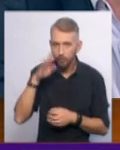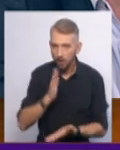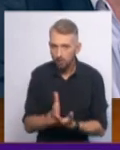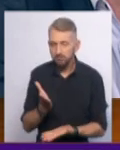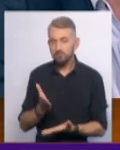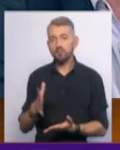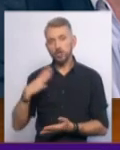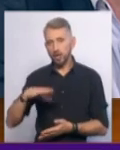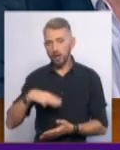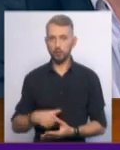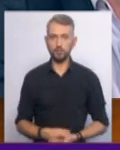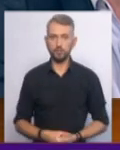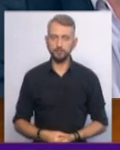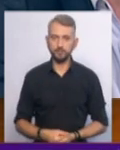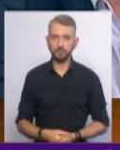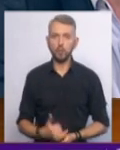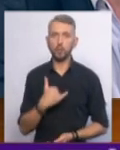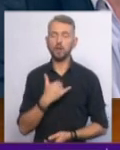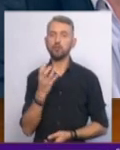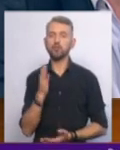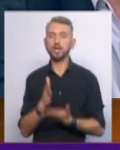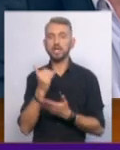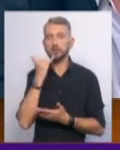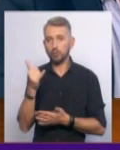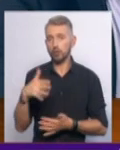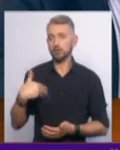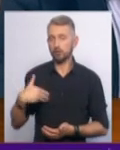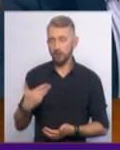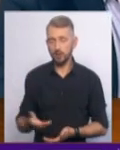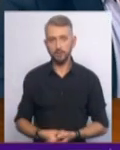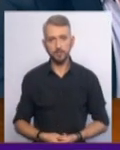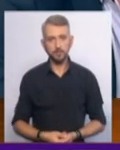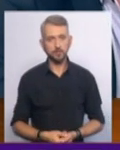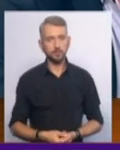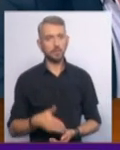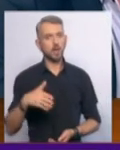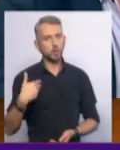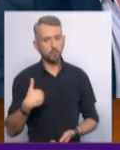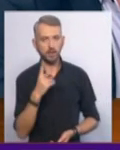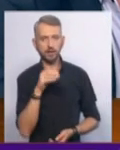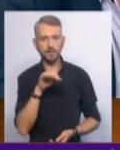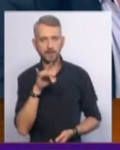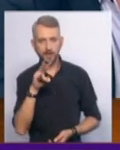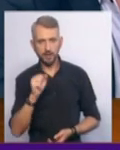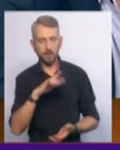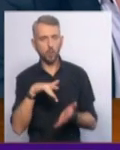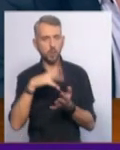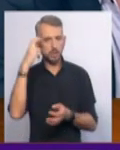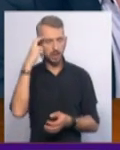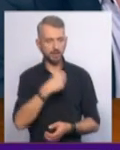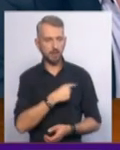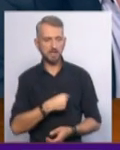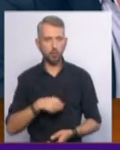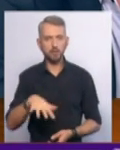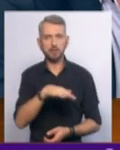звичайно, чекаємо. У нас є ще запитання. Слухаємо. Добрий день. Добрый день, Катерина, город Киев, Комсомольский